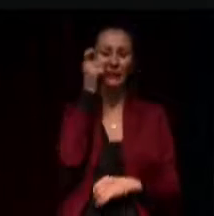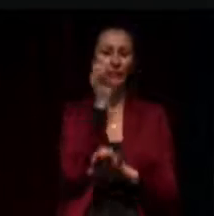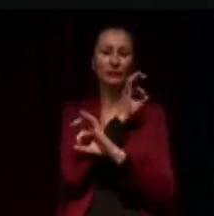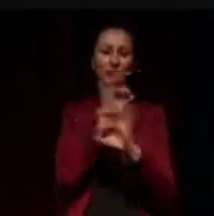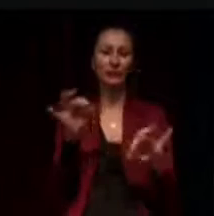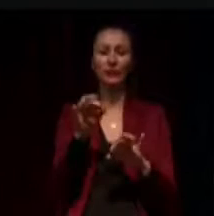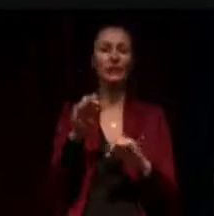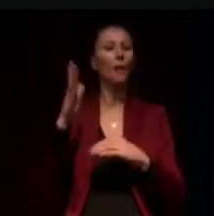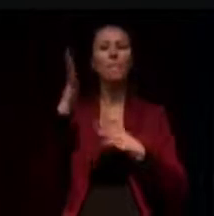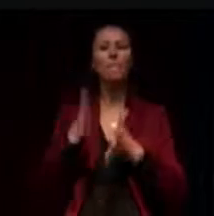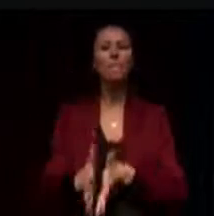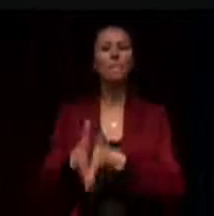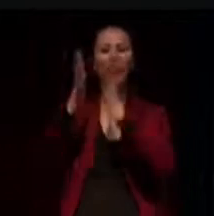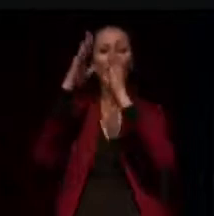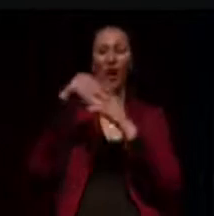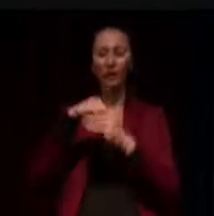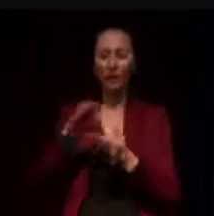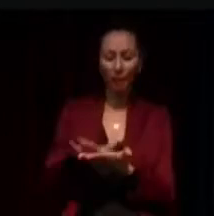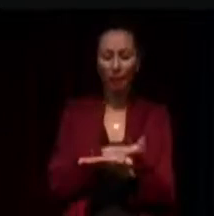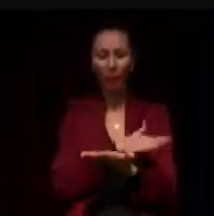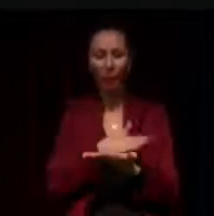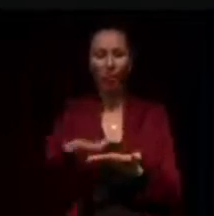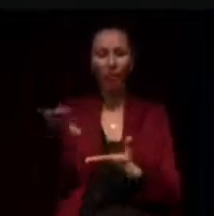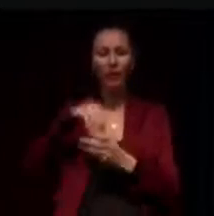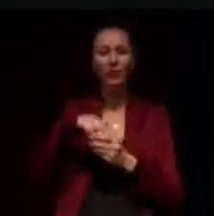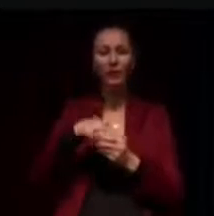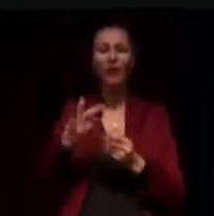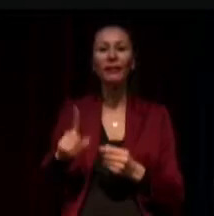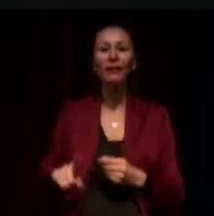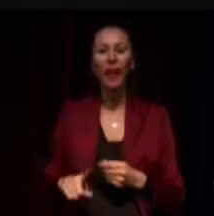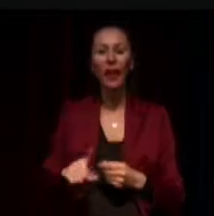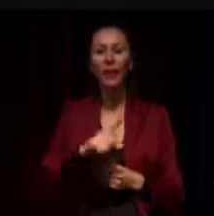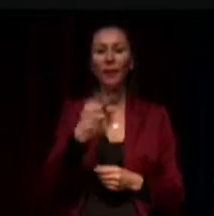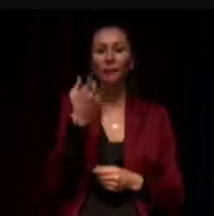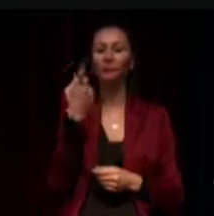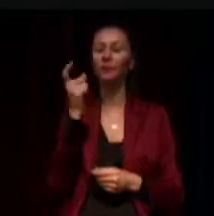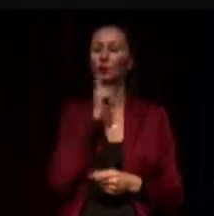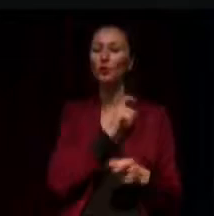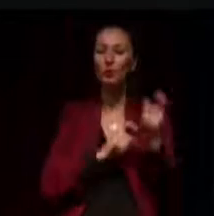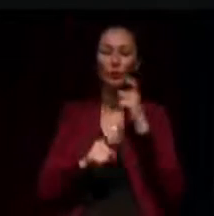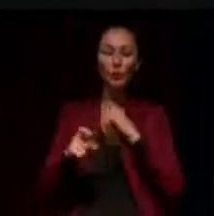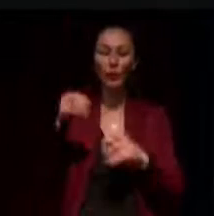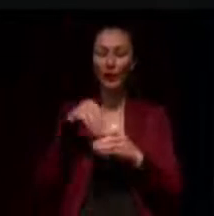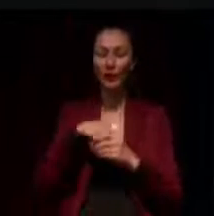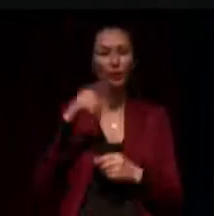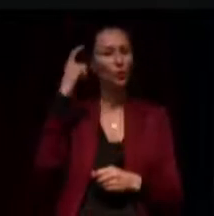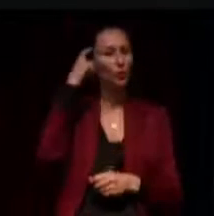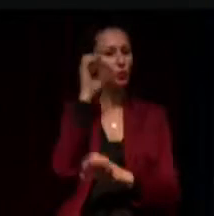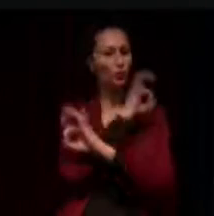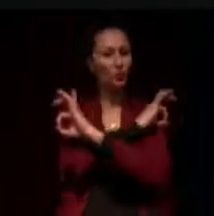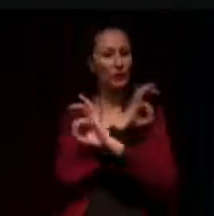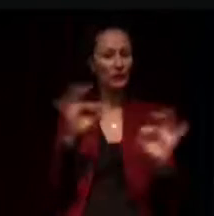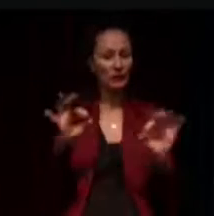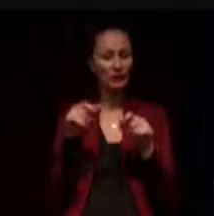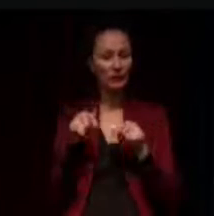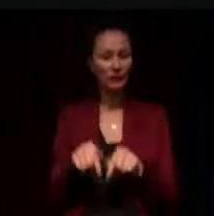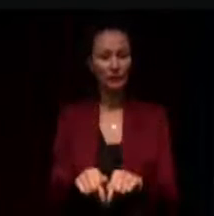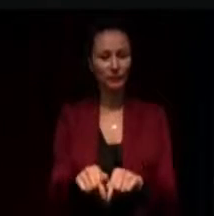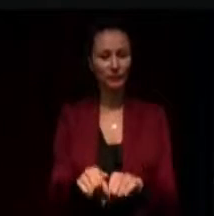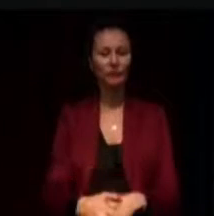Binalar, kaygan zeminler, denetim kusurları, tehlikeyi hafife alan düşüncesizlikler.